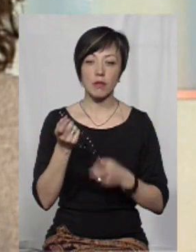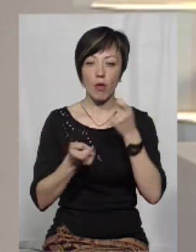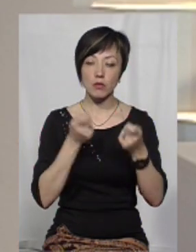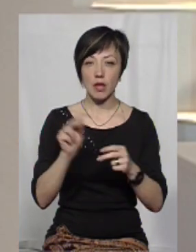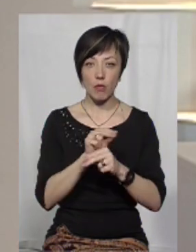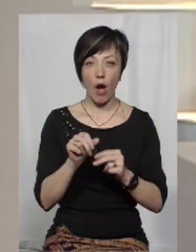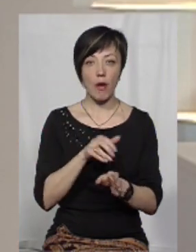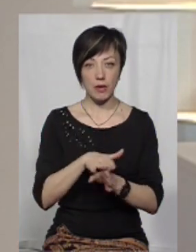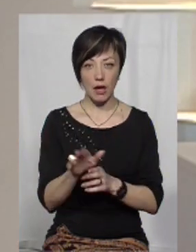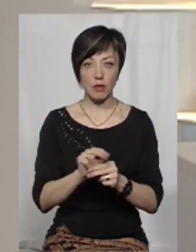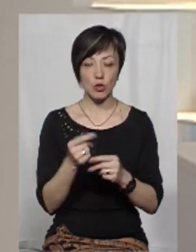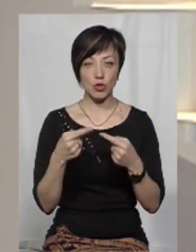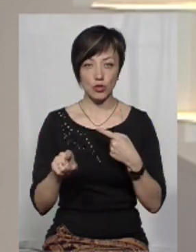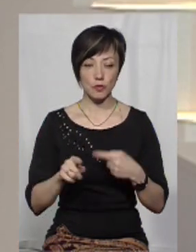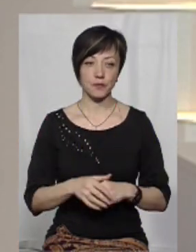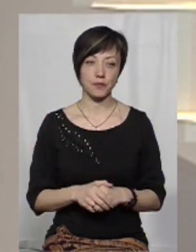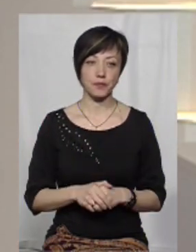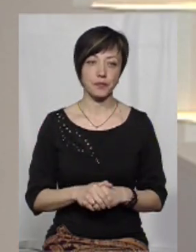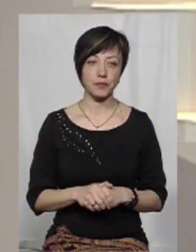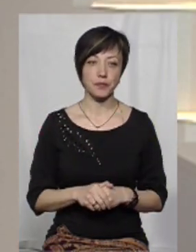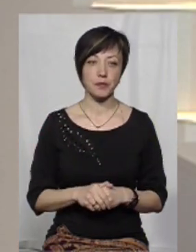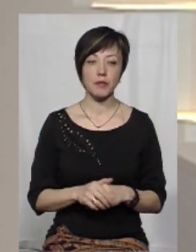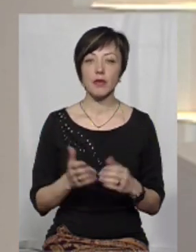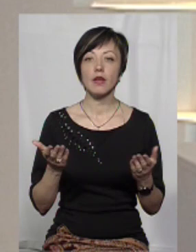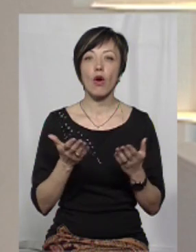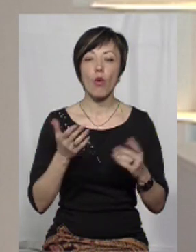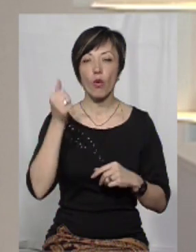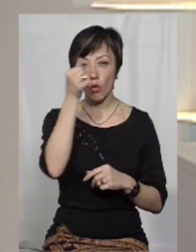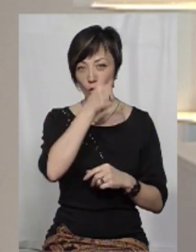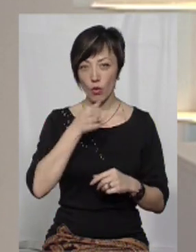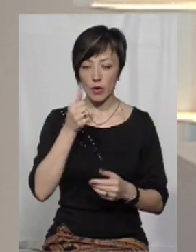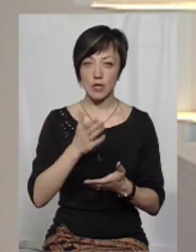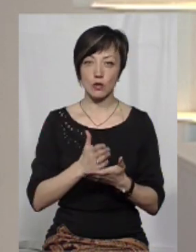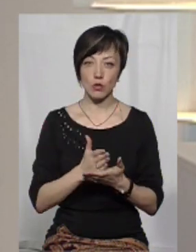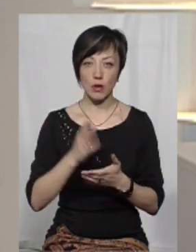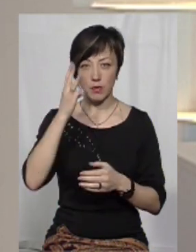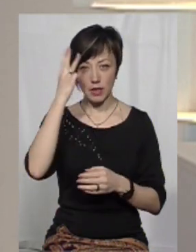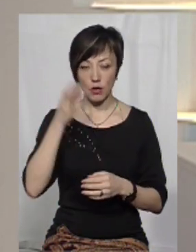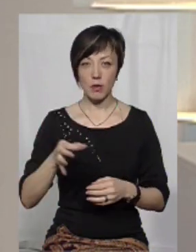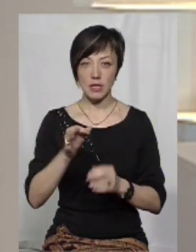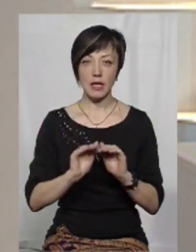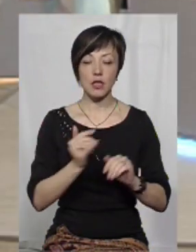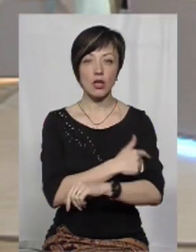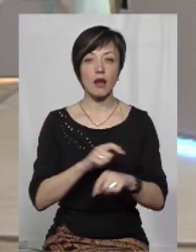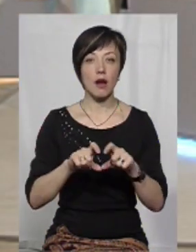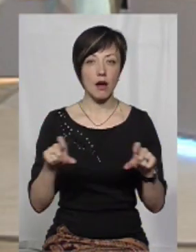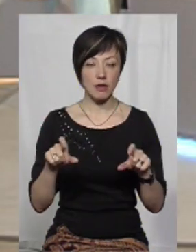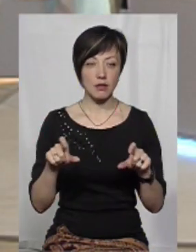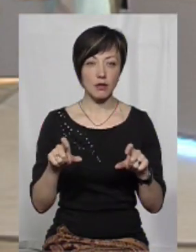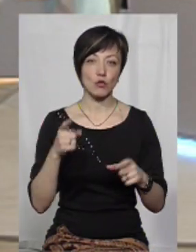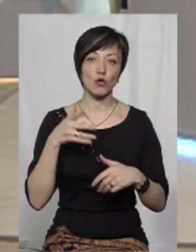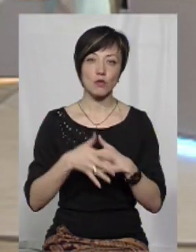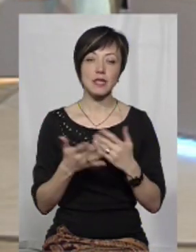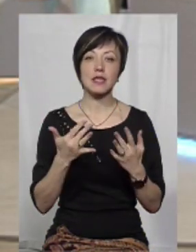одне, а капитальный ремонт – это інше. А с какого року існує Хмельницька обласна дитяча лікарня. Так,